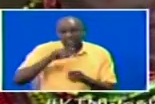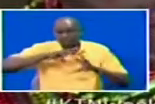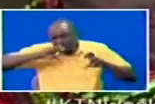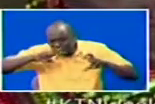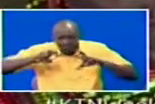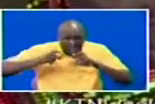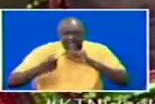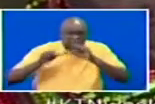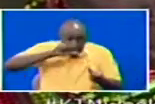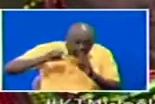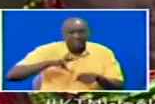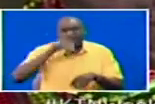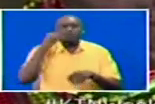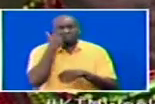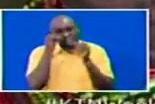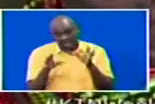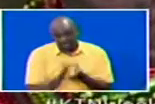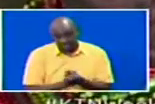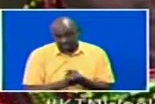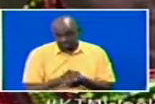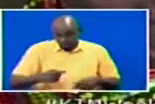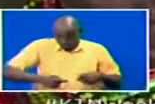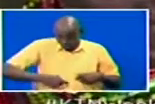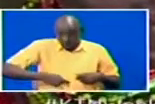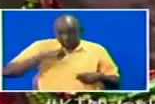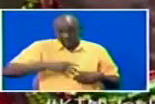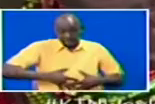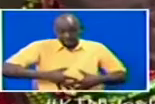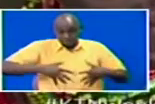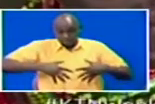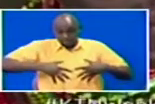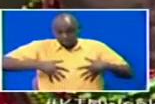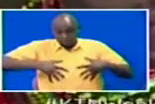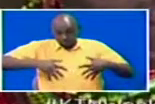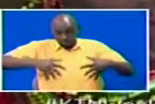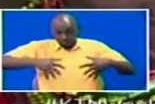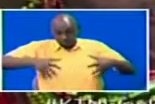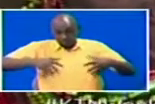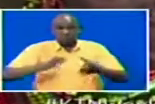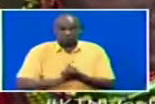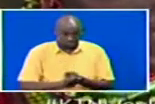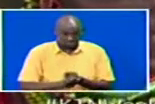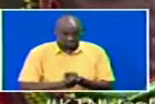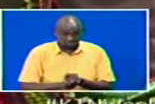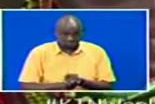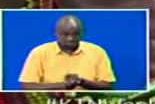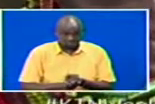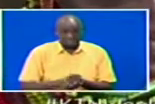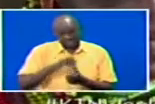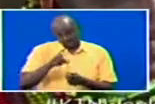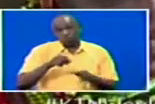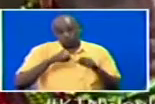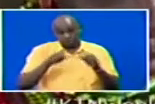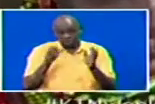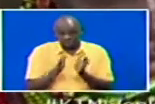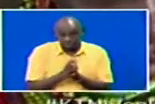malaria. Na tumbo yake ilikuwa inaendelea fura na akuli na anaendelea